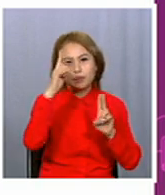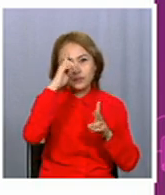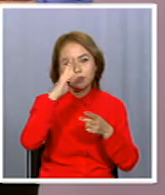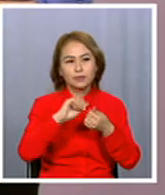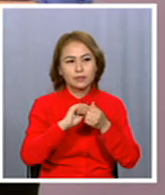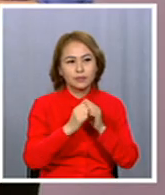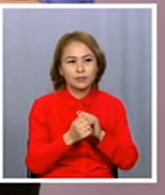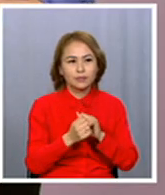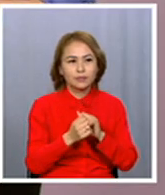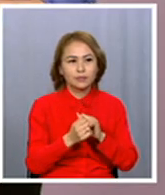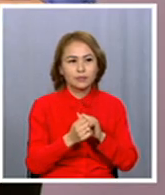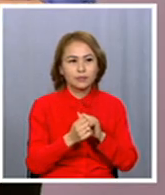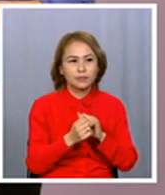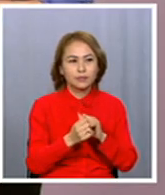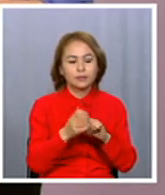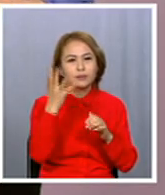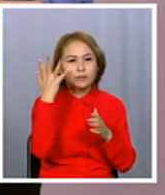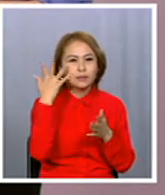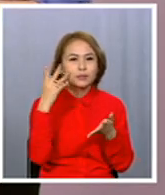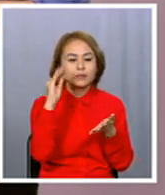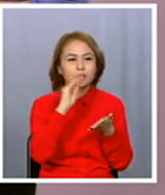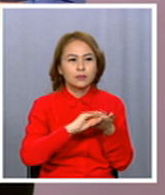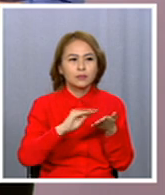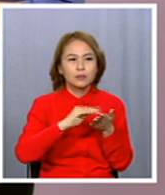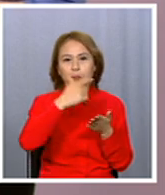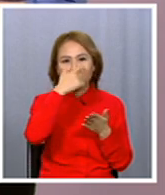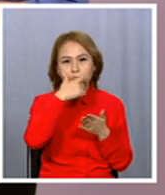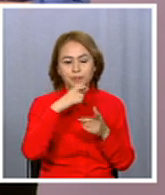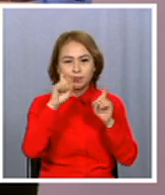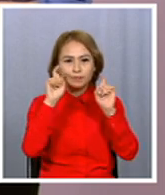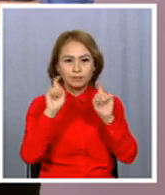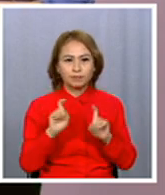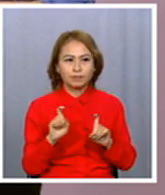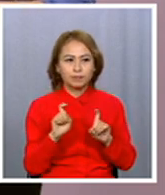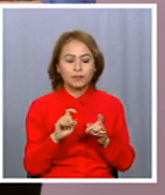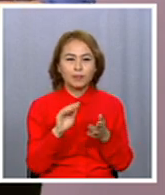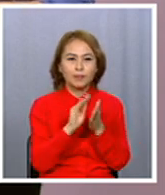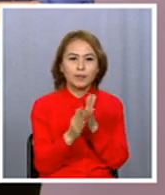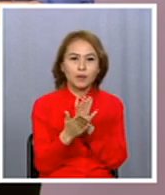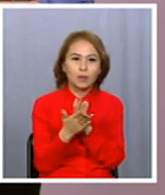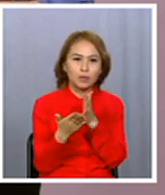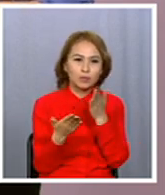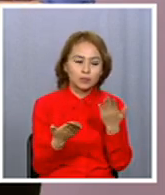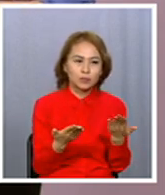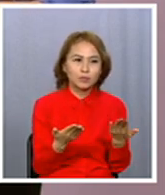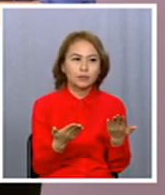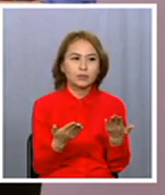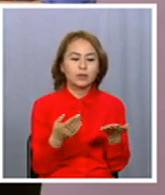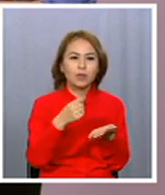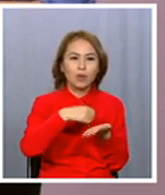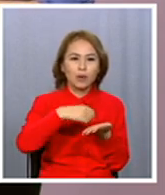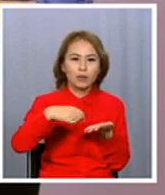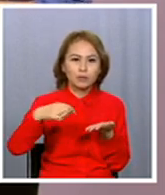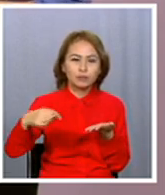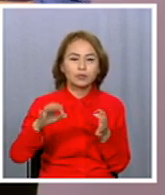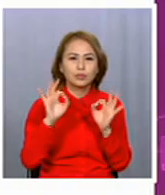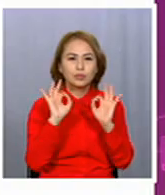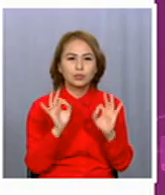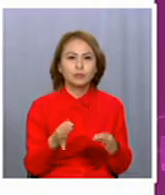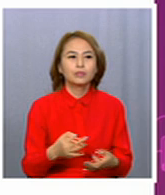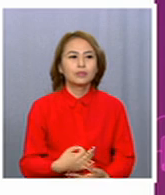түсіріңдер. Жазу жазғанда түзі отырыңдар. Дәптерді көлбеу қойып, қаламды дұрыс